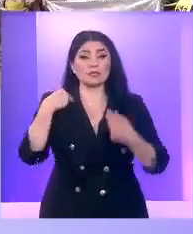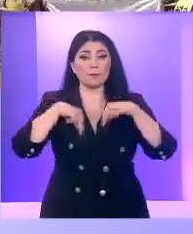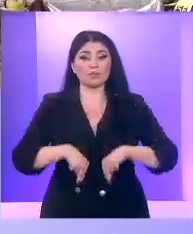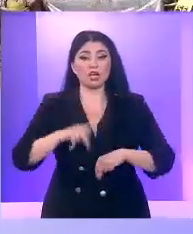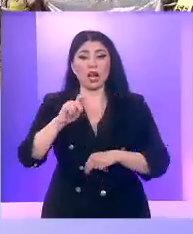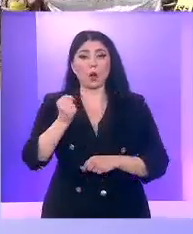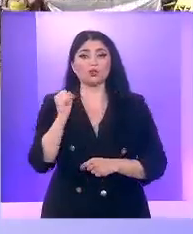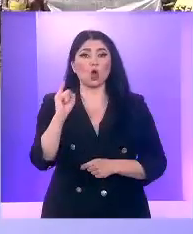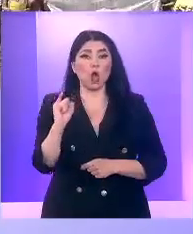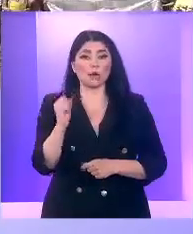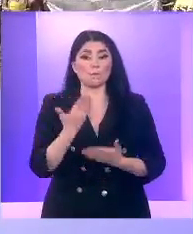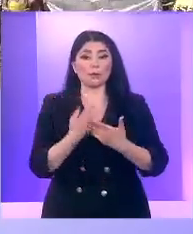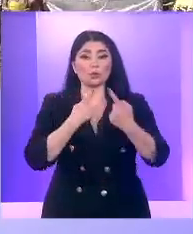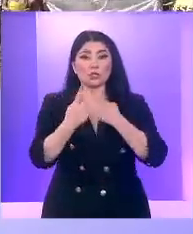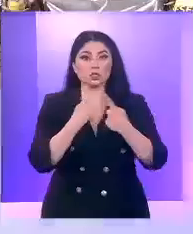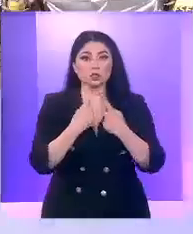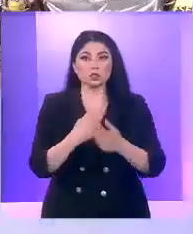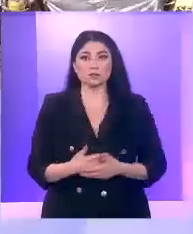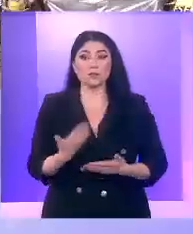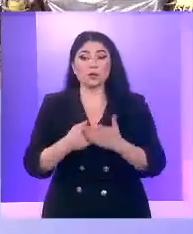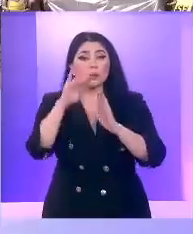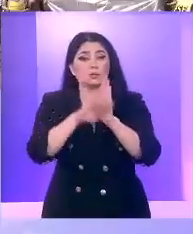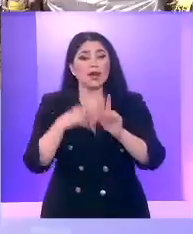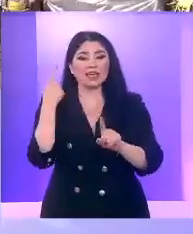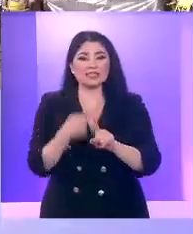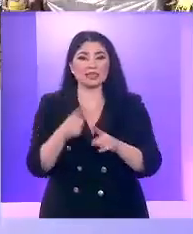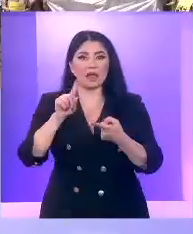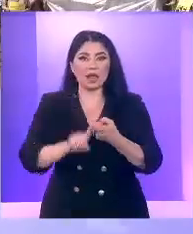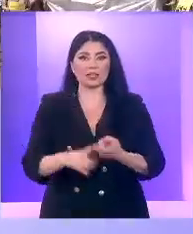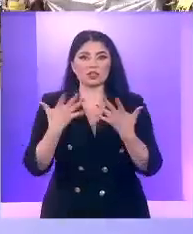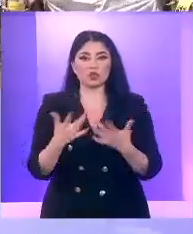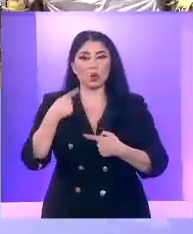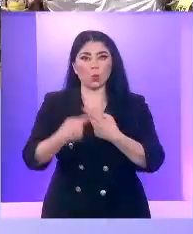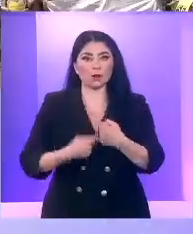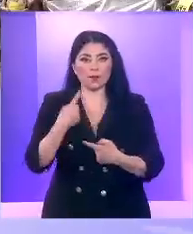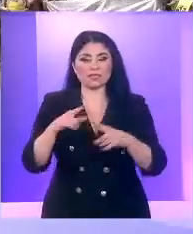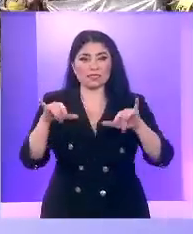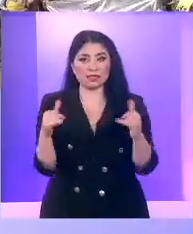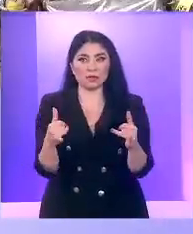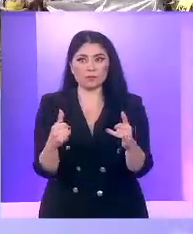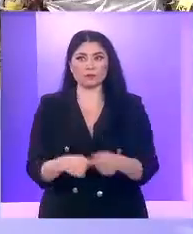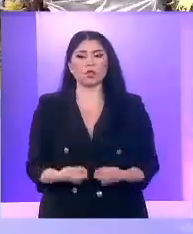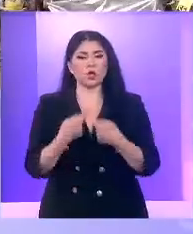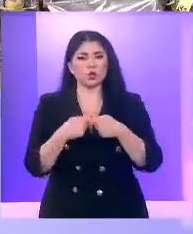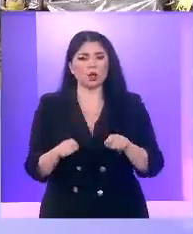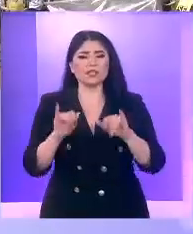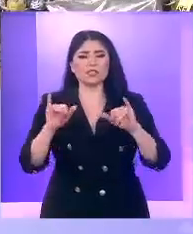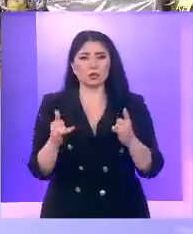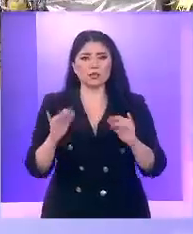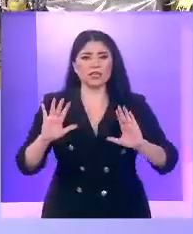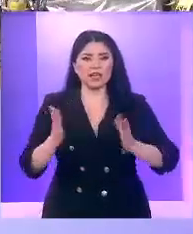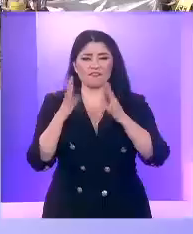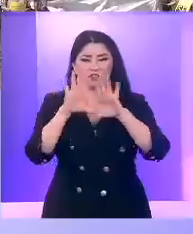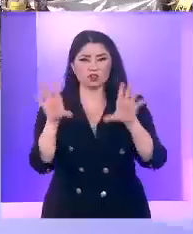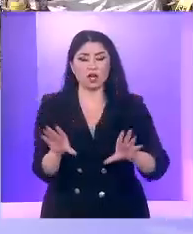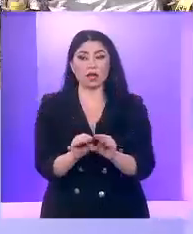Iohannis pentru o discuție, pentru măsuri concrete legate de ceea ce urmează să se întâmple în tot acest context al